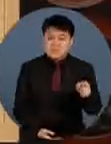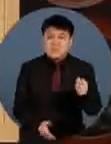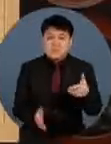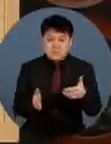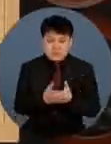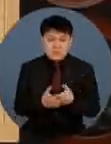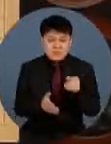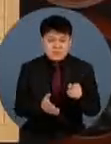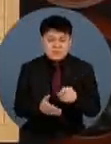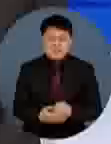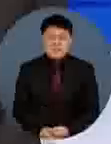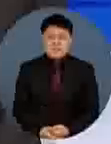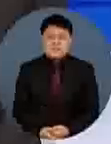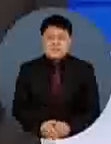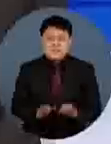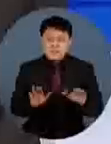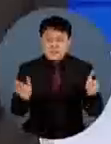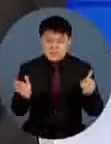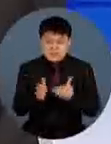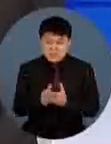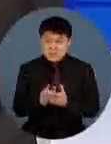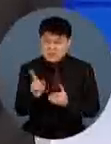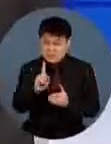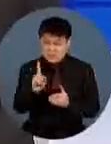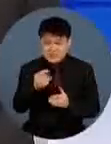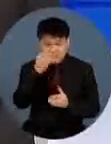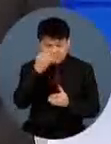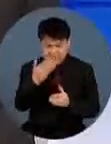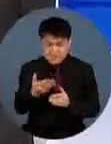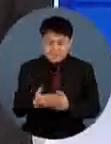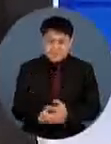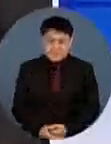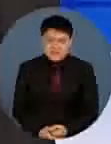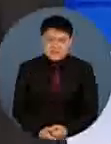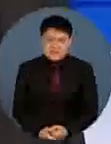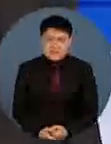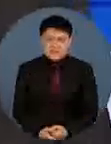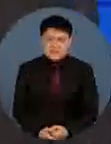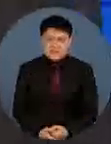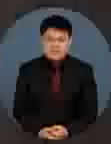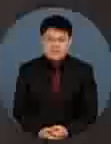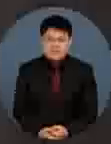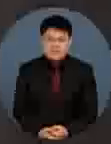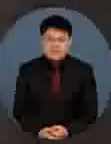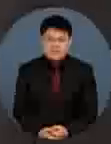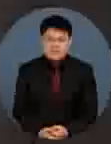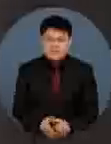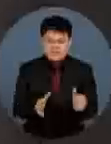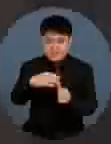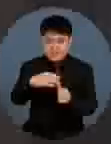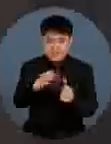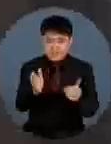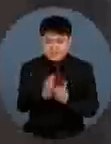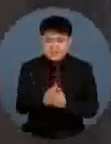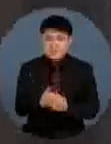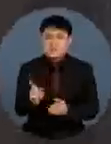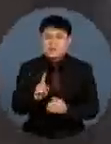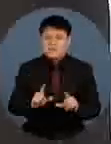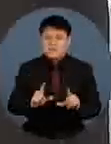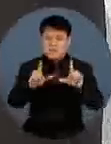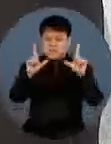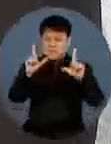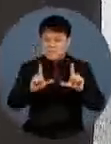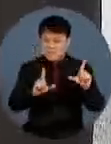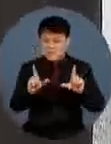저곳까지 진행이 되었습니다. 네. 네, 지금까지 수순 함께 보시겠습니다. 그렇습니다. 자, 이렇게 씌워왔죠? 씌워왔어요. 씌워오니까 나아 일자로